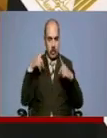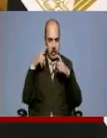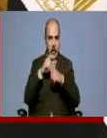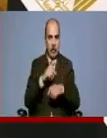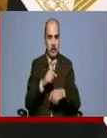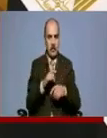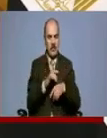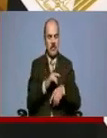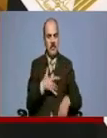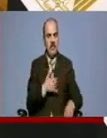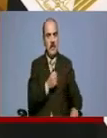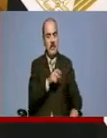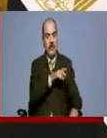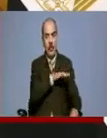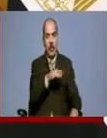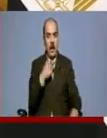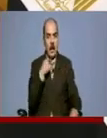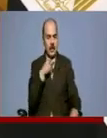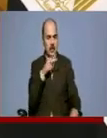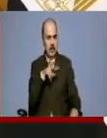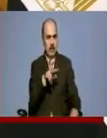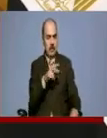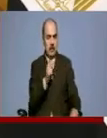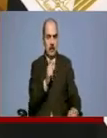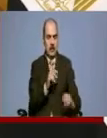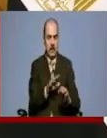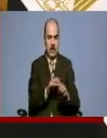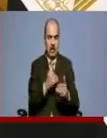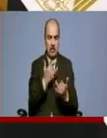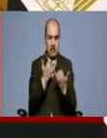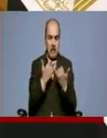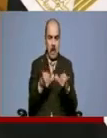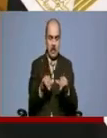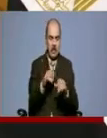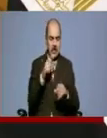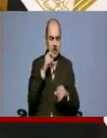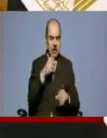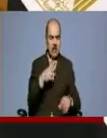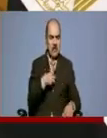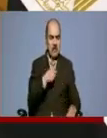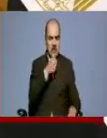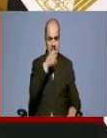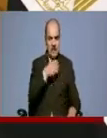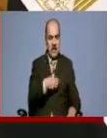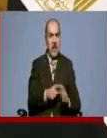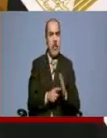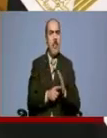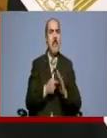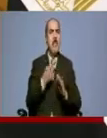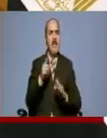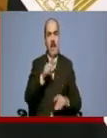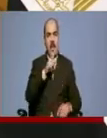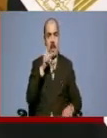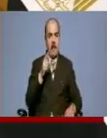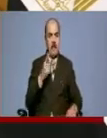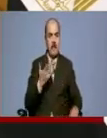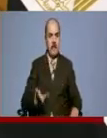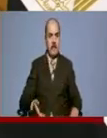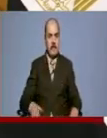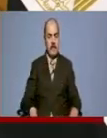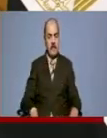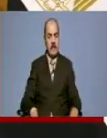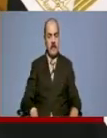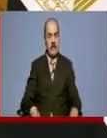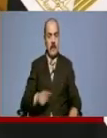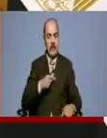اجي شويه على نفسي عشان اهل مصر والناس اللي بتشوف المشروعات ورئيس يبقى موجود في المشروعات وفي نفس الوقت